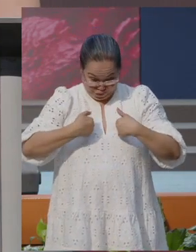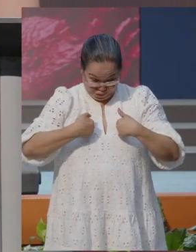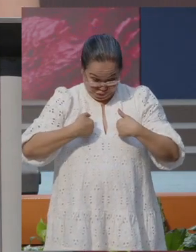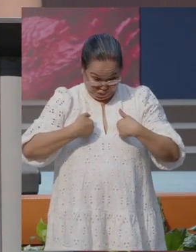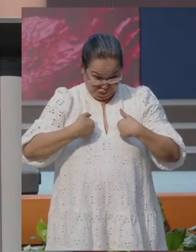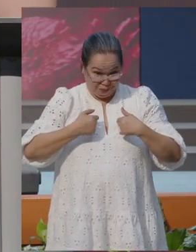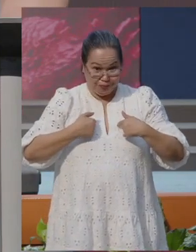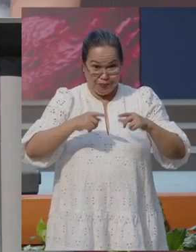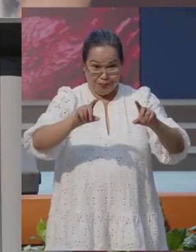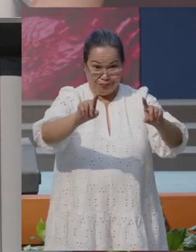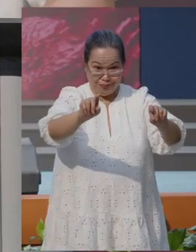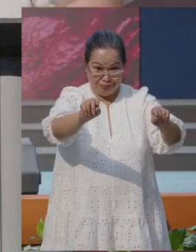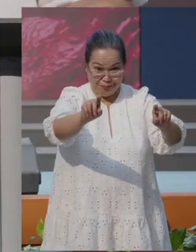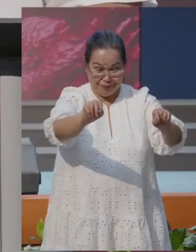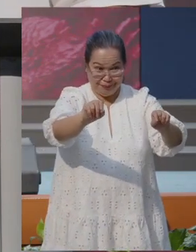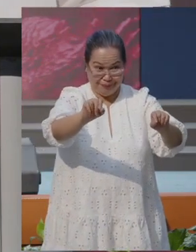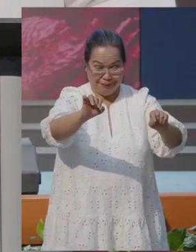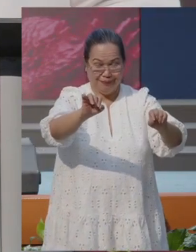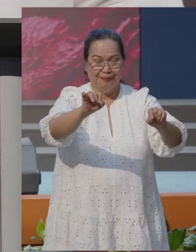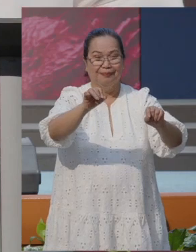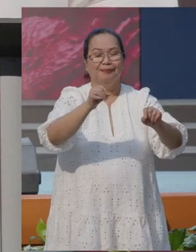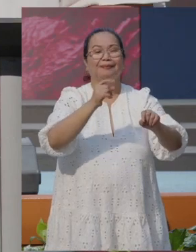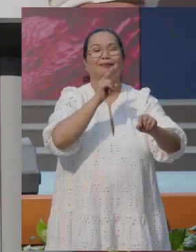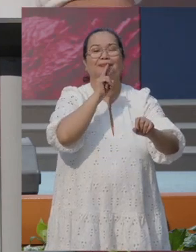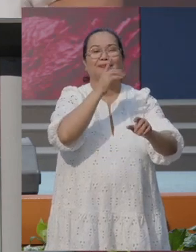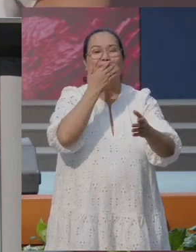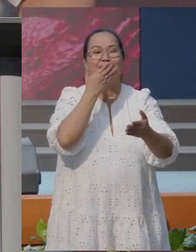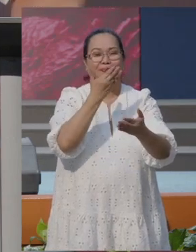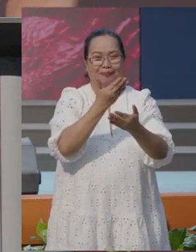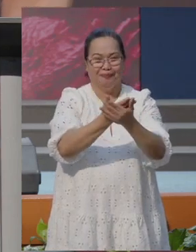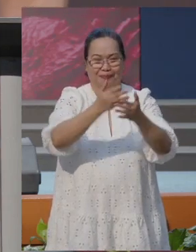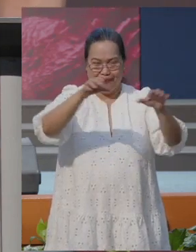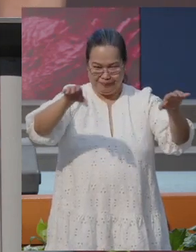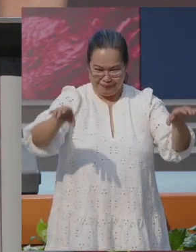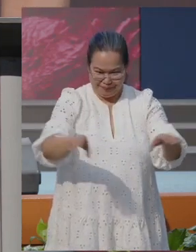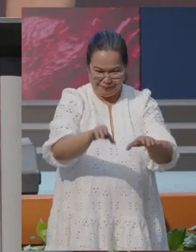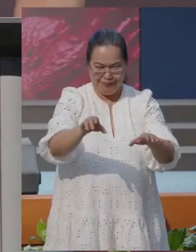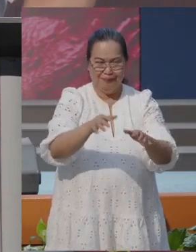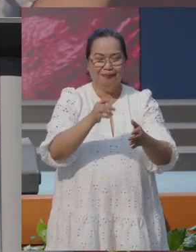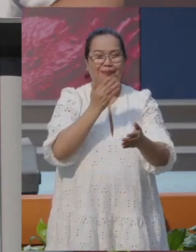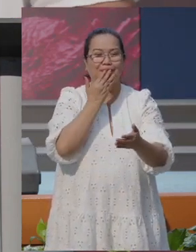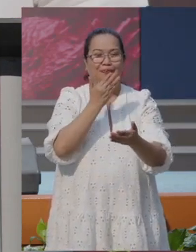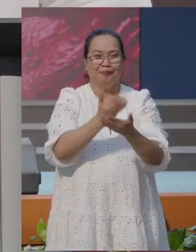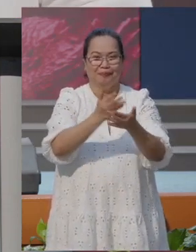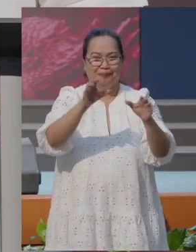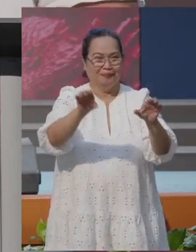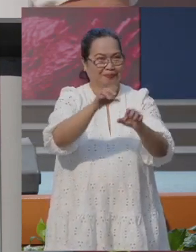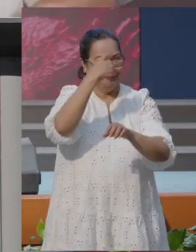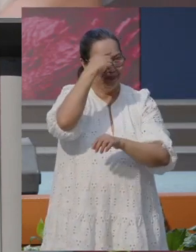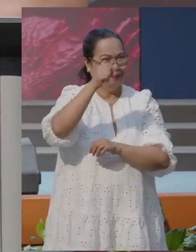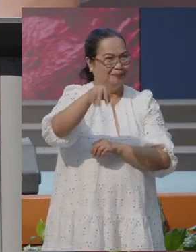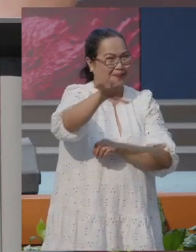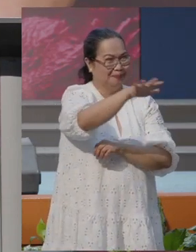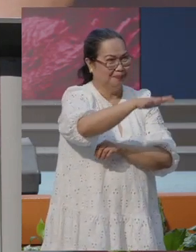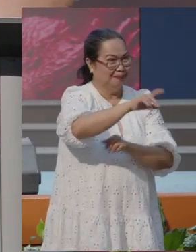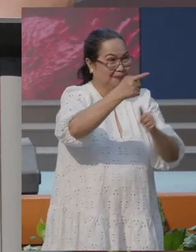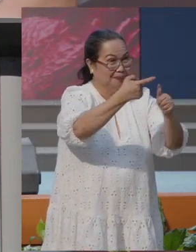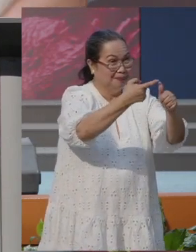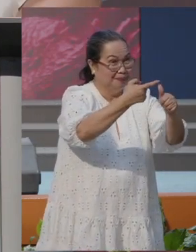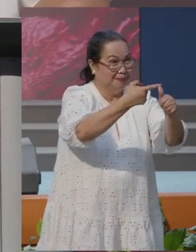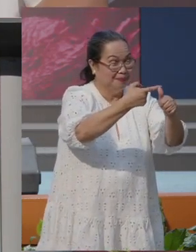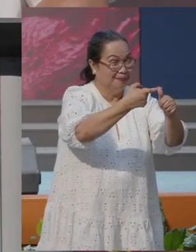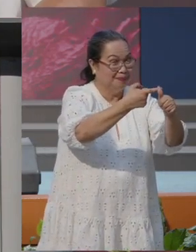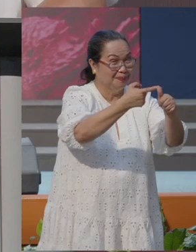to them. Ang prinsipyo ng paggawa ng kabutihan sa lahat. So, una sa lahat, gagawin nyo to sa